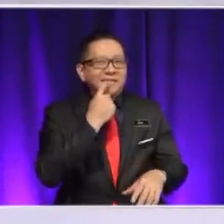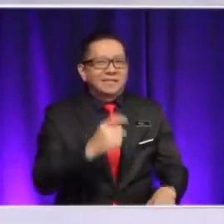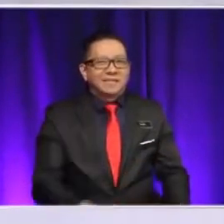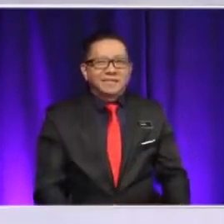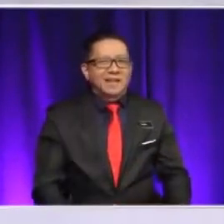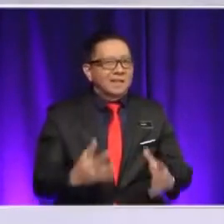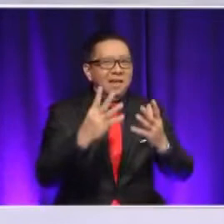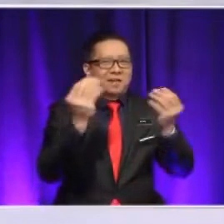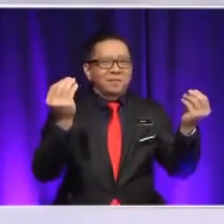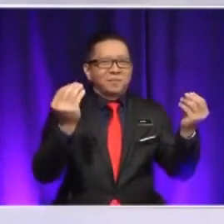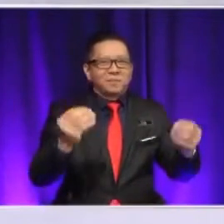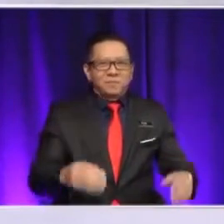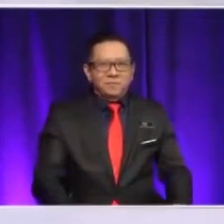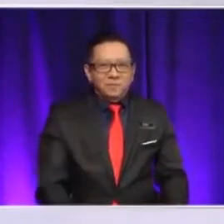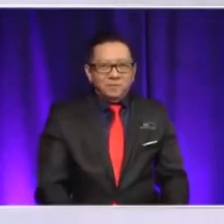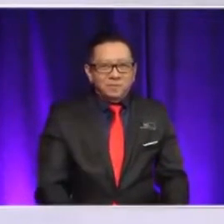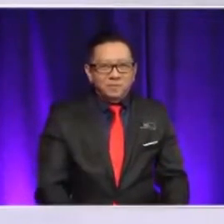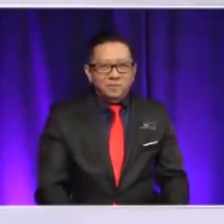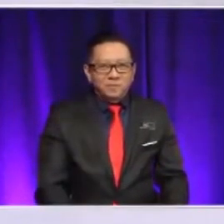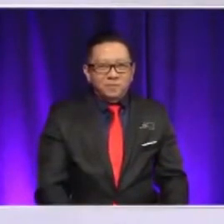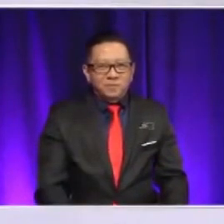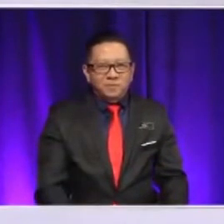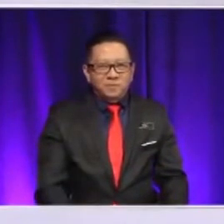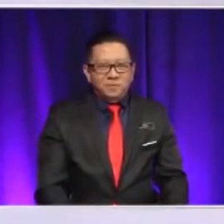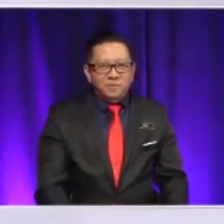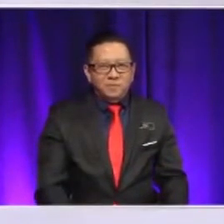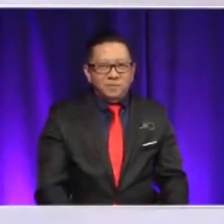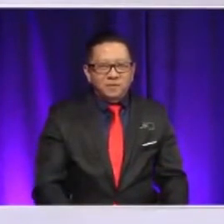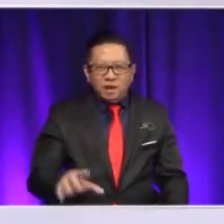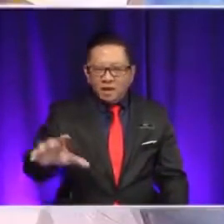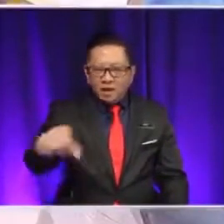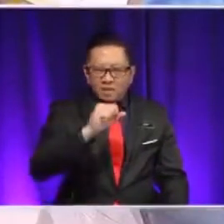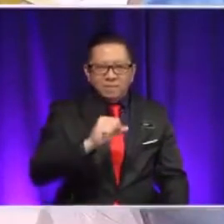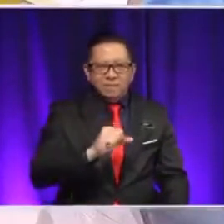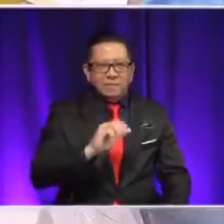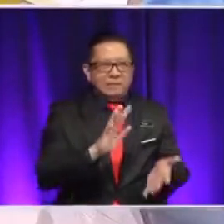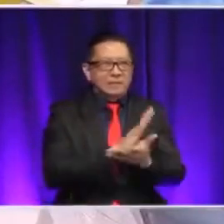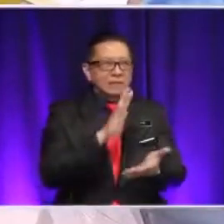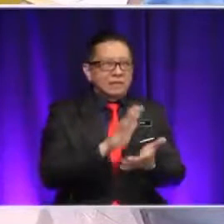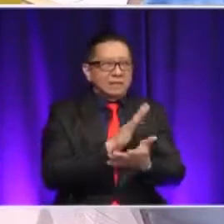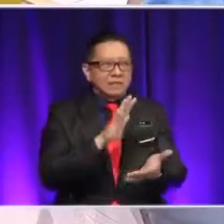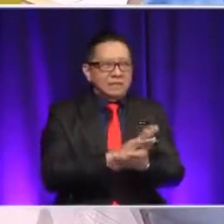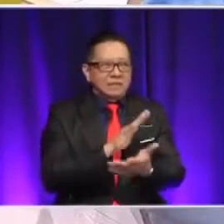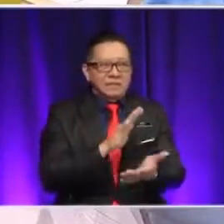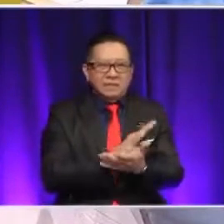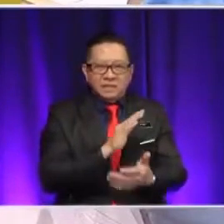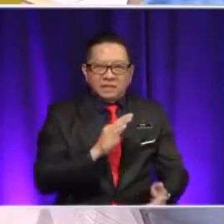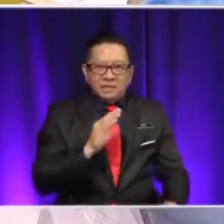Oke kita angkanya tisu tisu oke bye